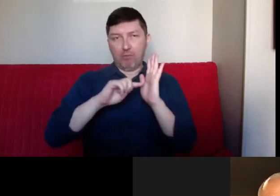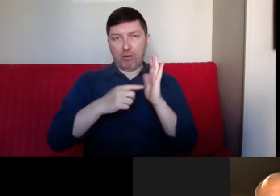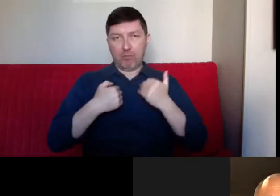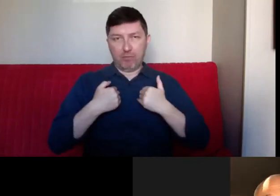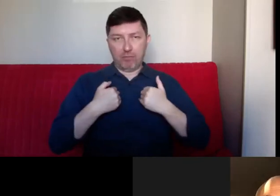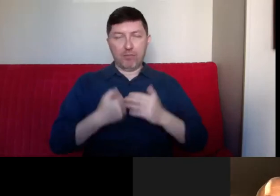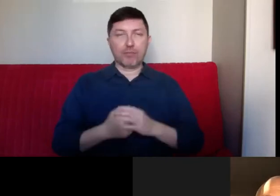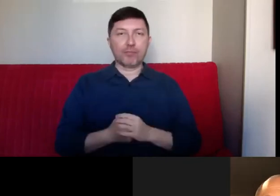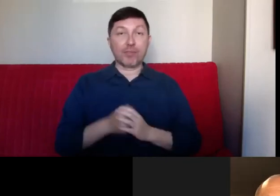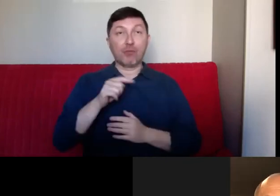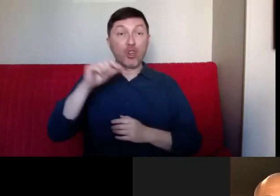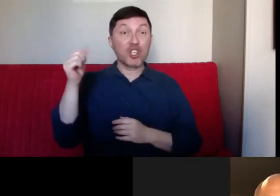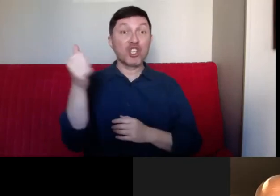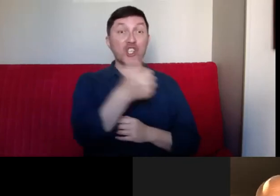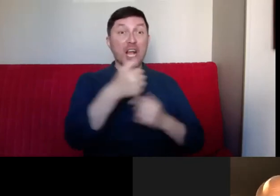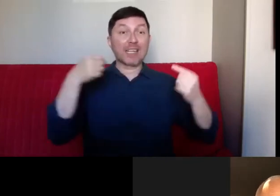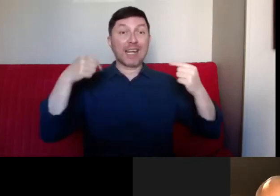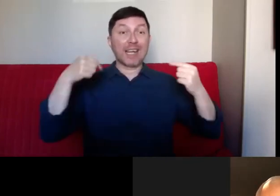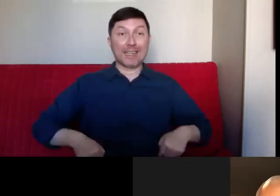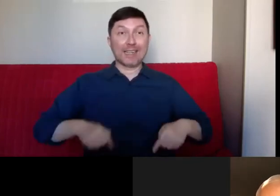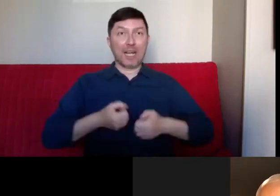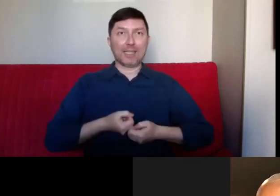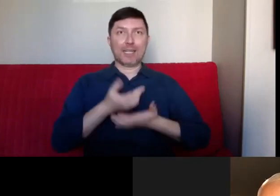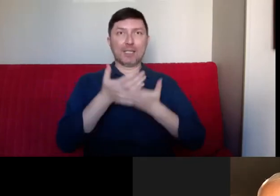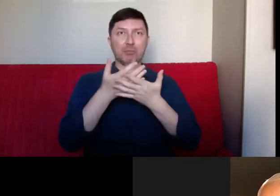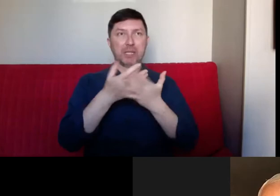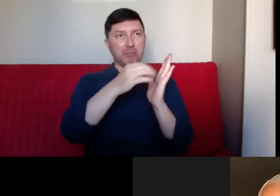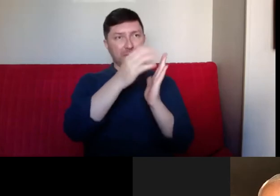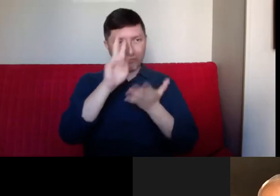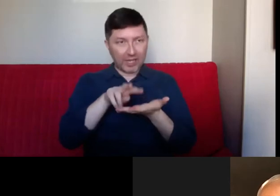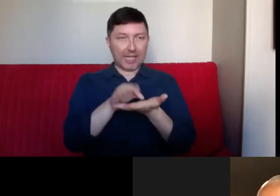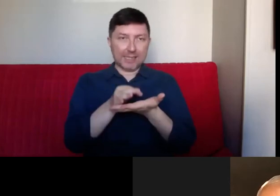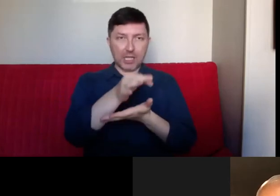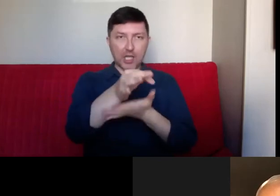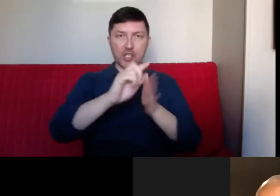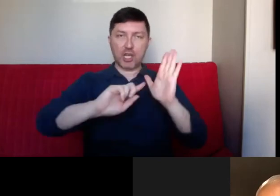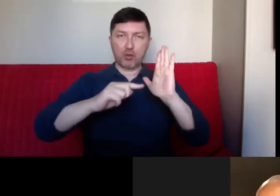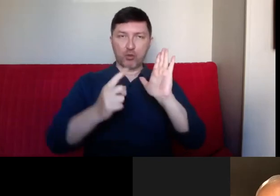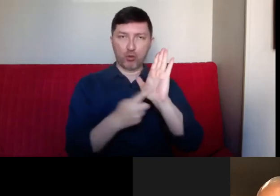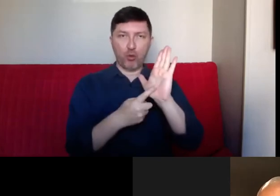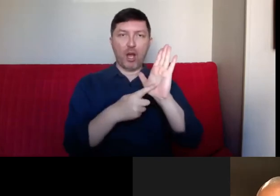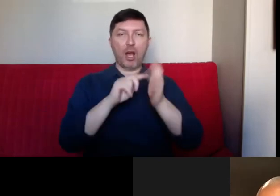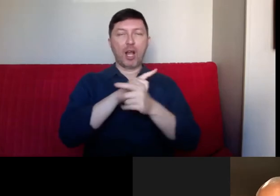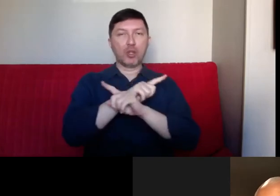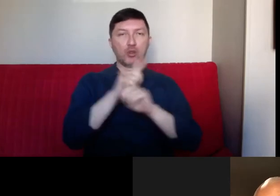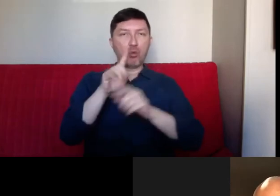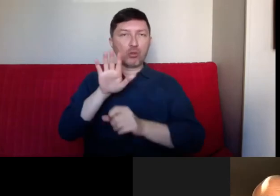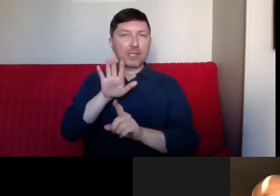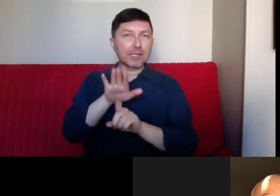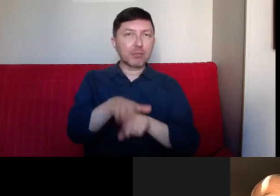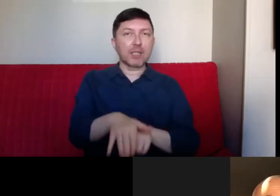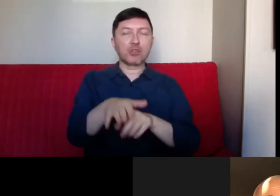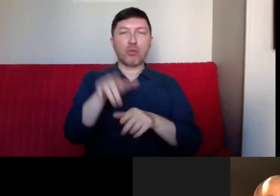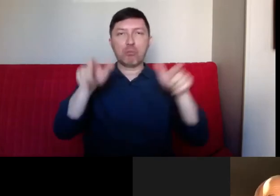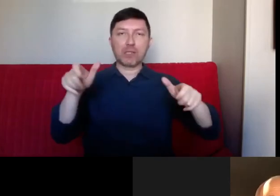chaque État définisse une stratégie en matière de droit, de non-discrimination des personnes handicapées et de